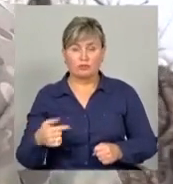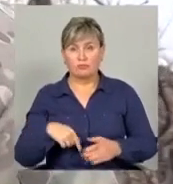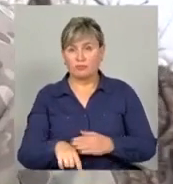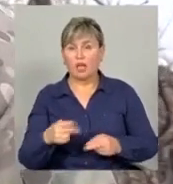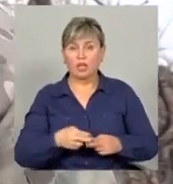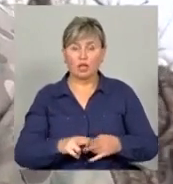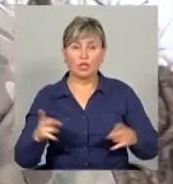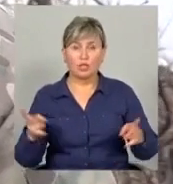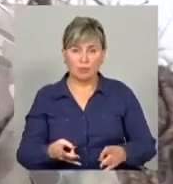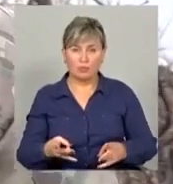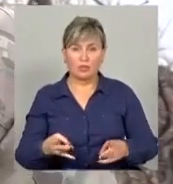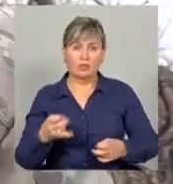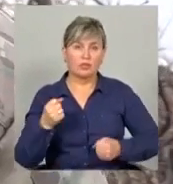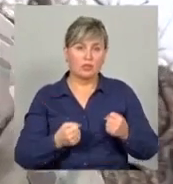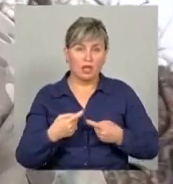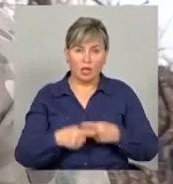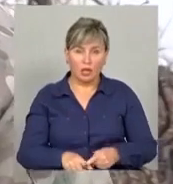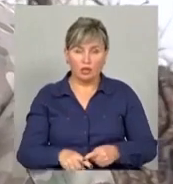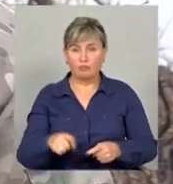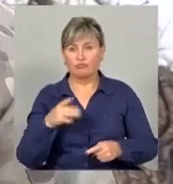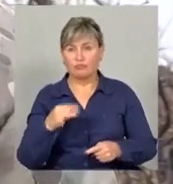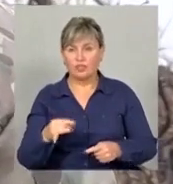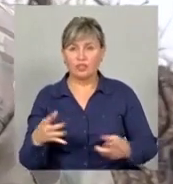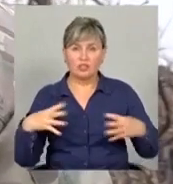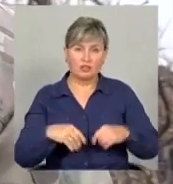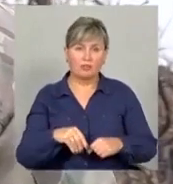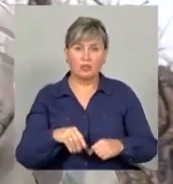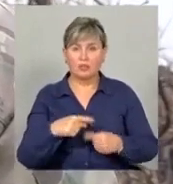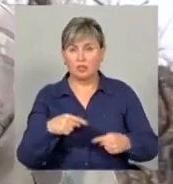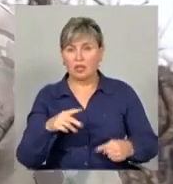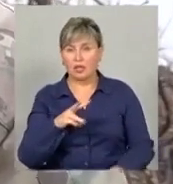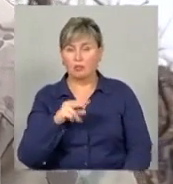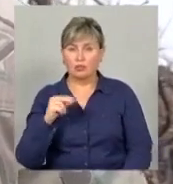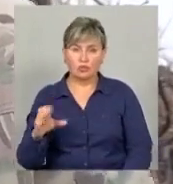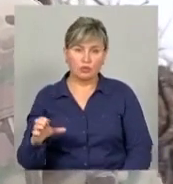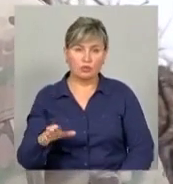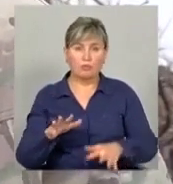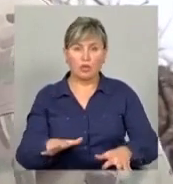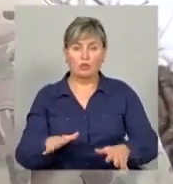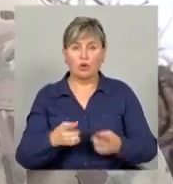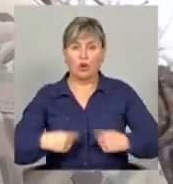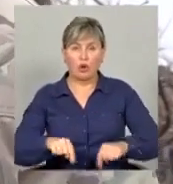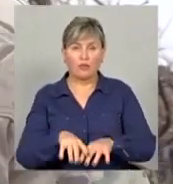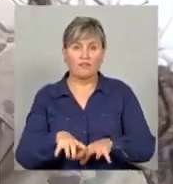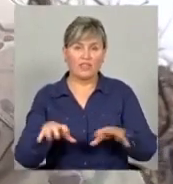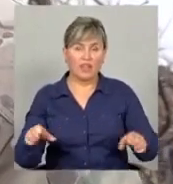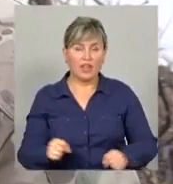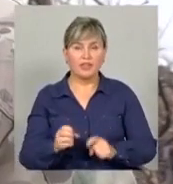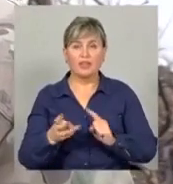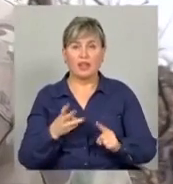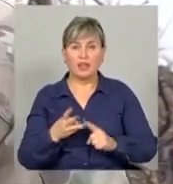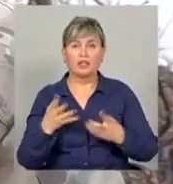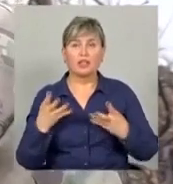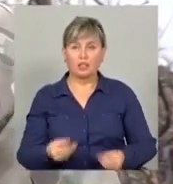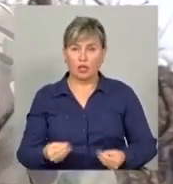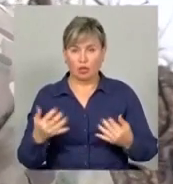который необходимо, технику. И видите, совместно с МЧС, совместно с местными органами власти, третий день уже